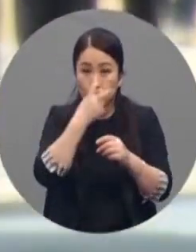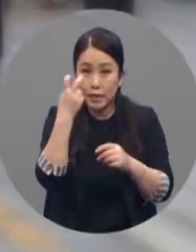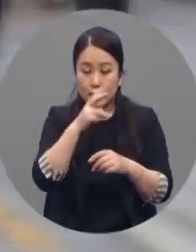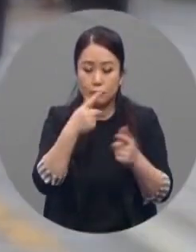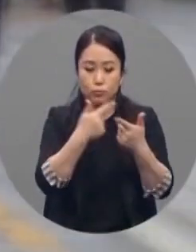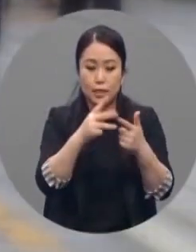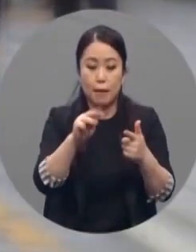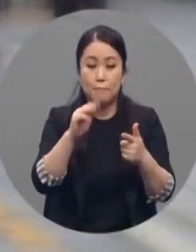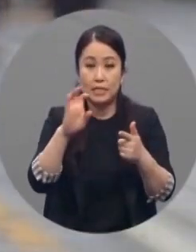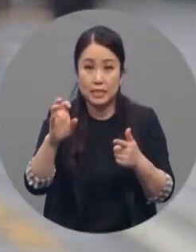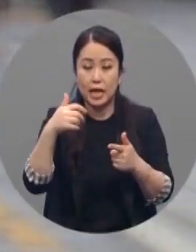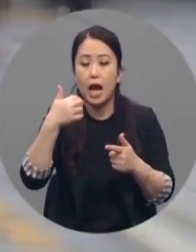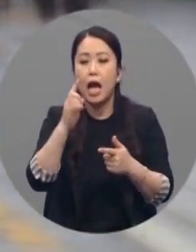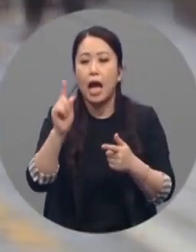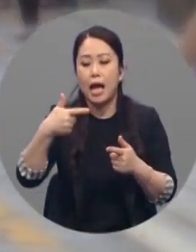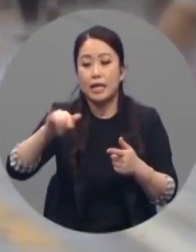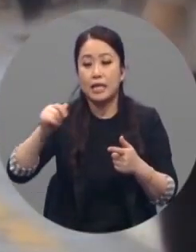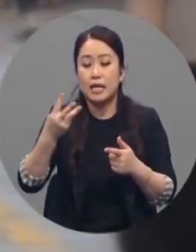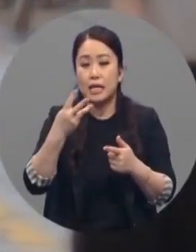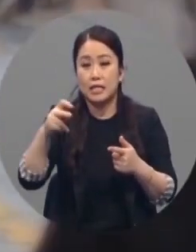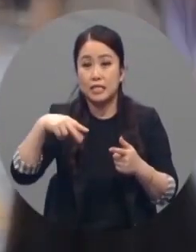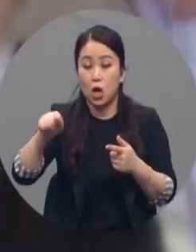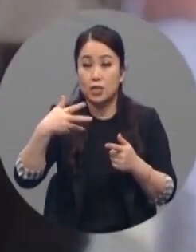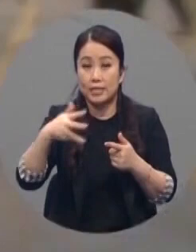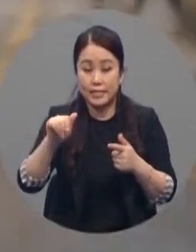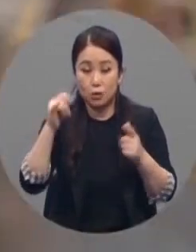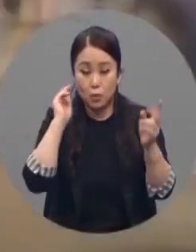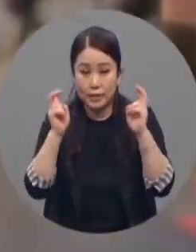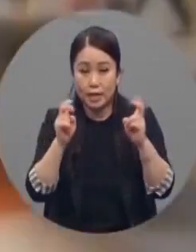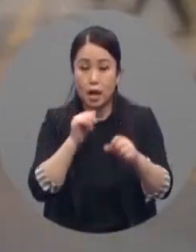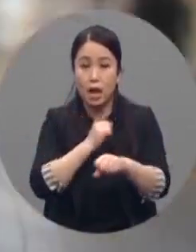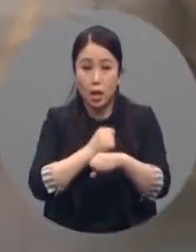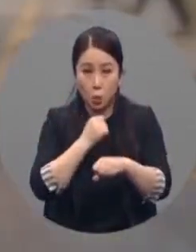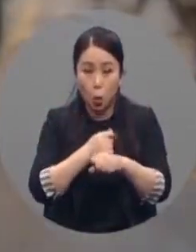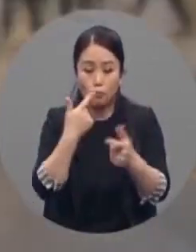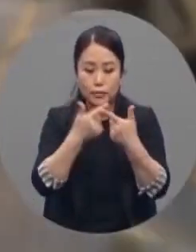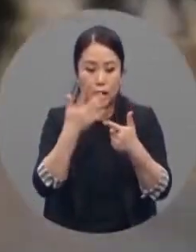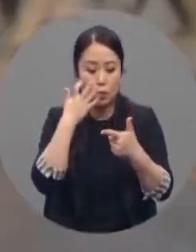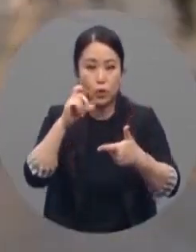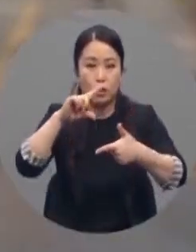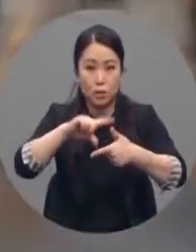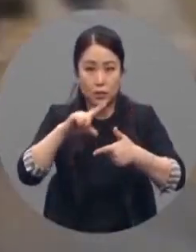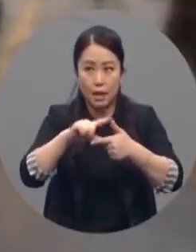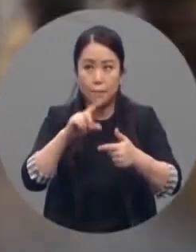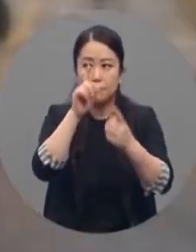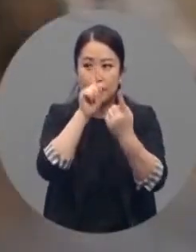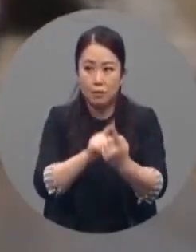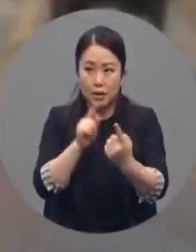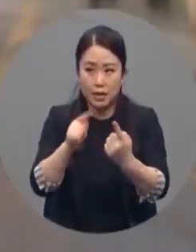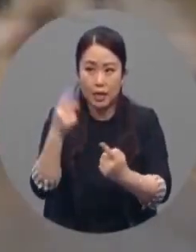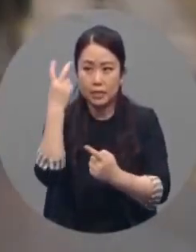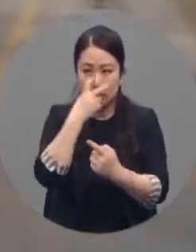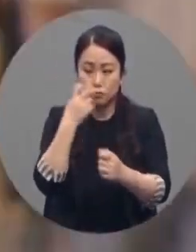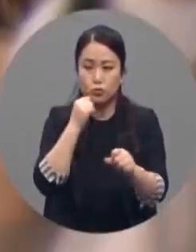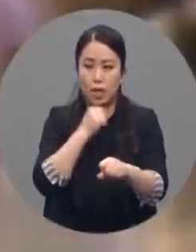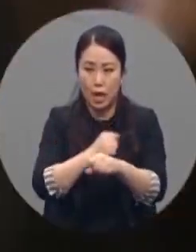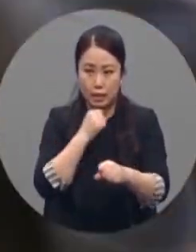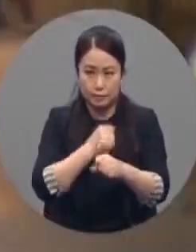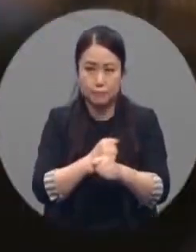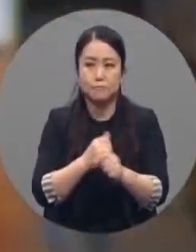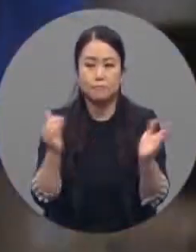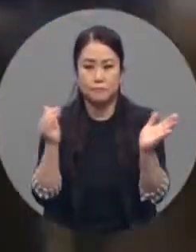불경주민 1,500명을 대상으로 실시했으며 표본오차는 95% 신뢰 수준의 플러스 마이너스